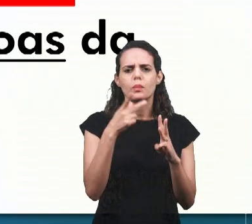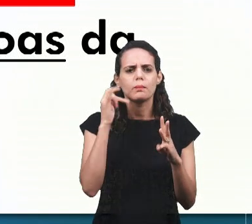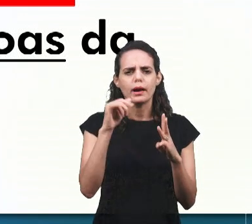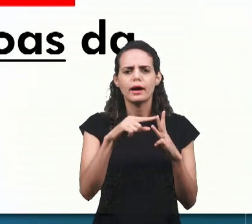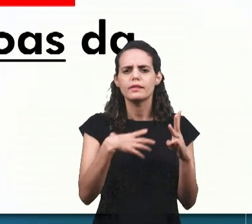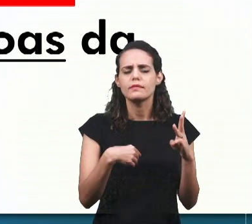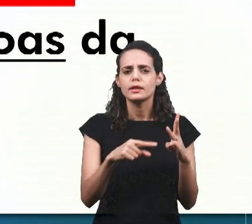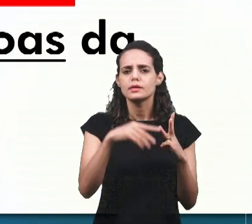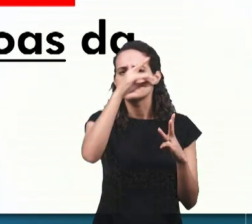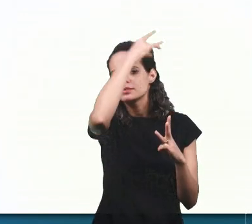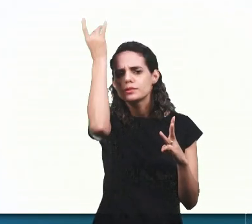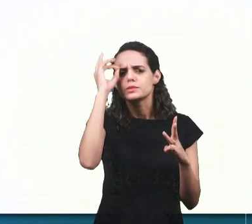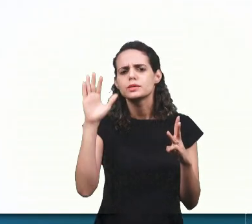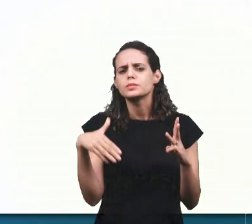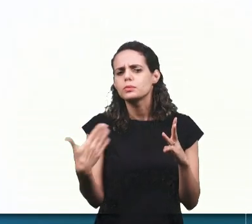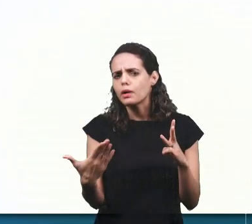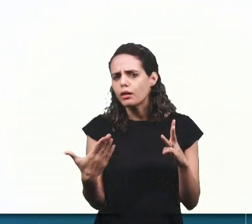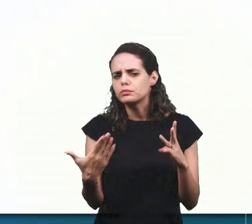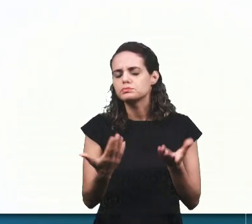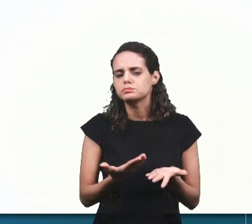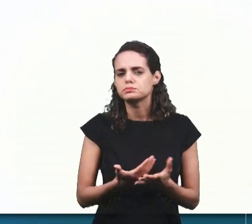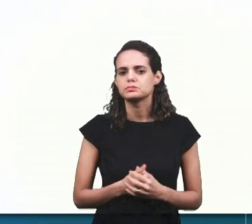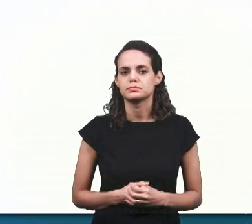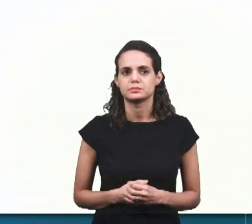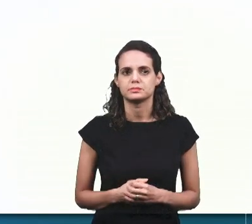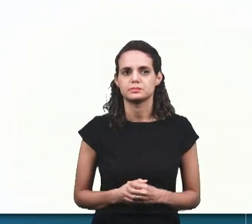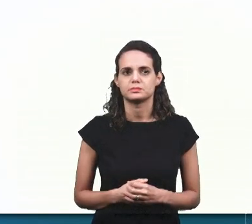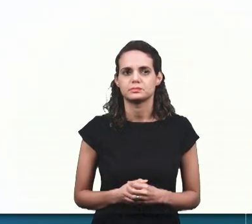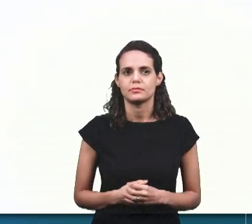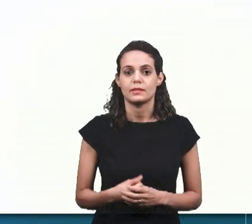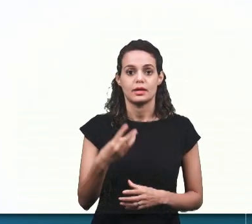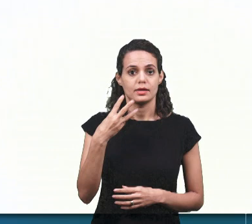des personnes de la Trinité. Passons à la question 3, encore